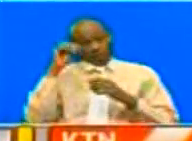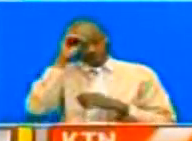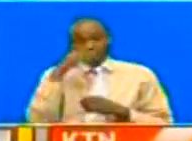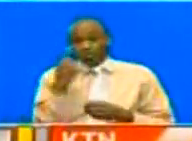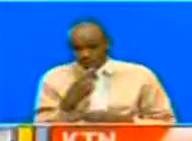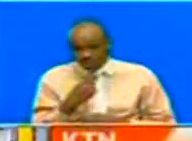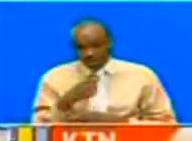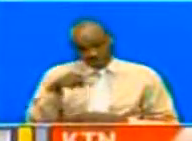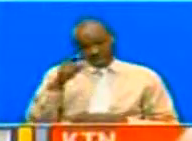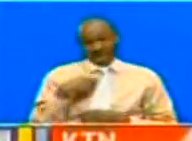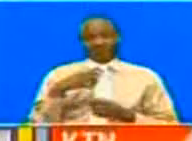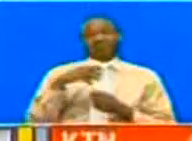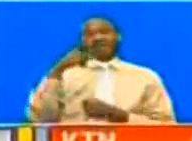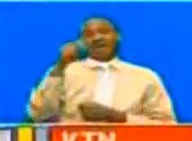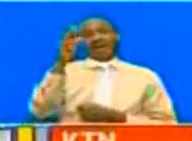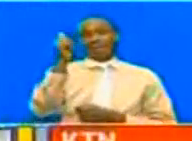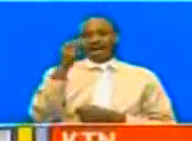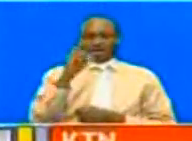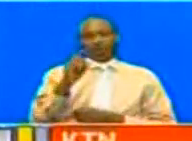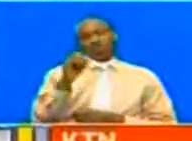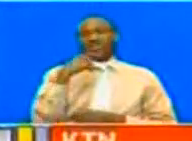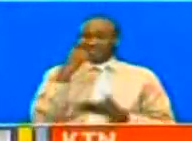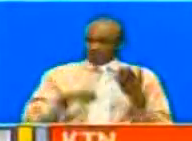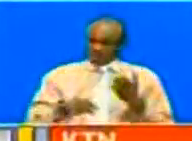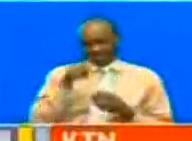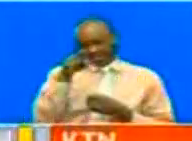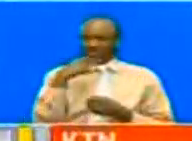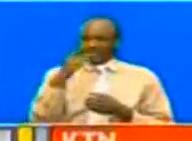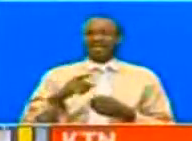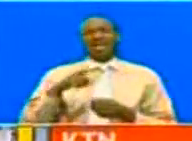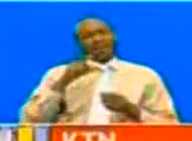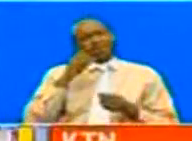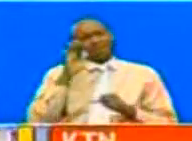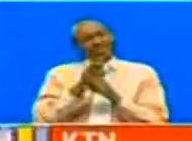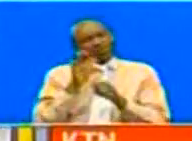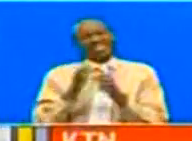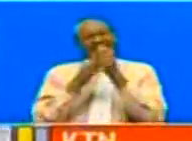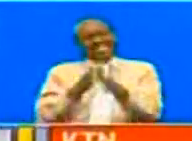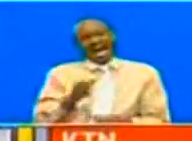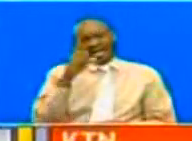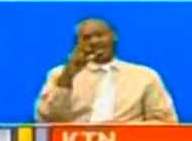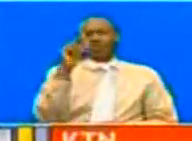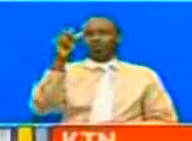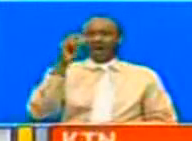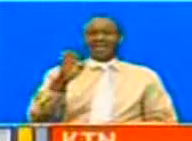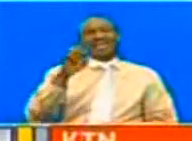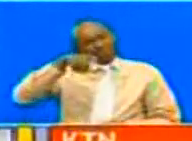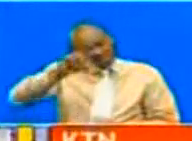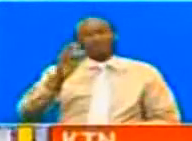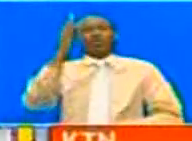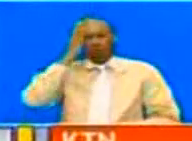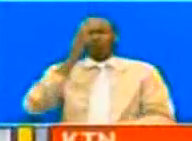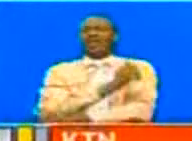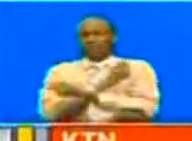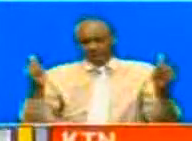Mkurueni Kabando wa Kabando kufuatia madai kuwa kiongozi wa wengi katika bunge la taifa Aden Duale anawafahamu washukiwa